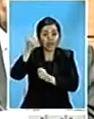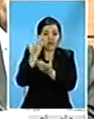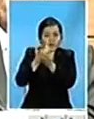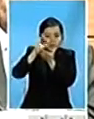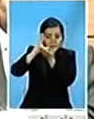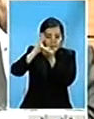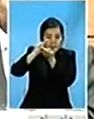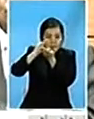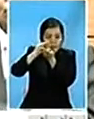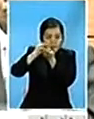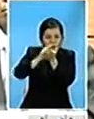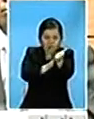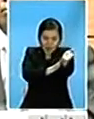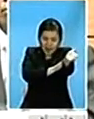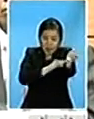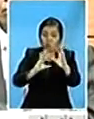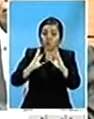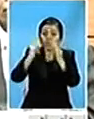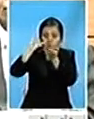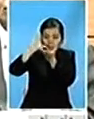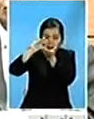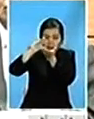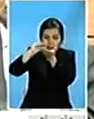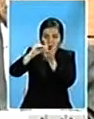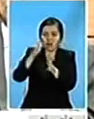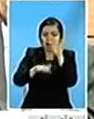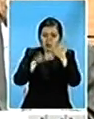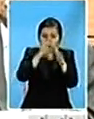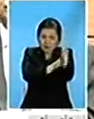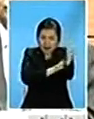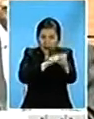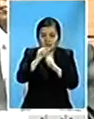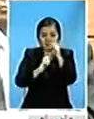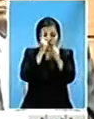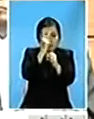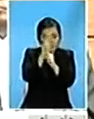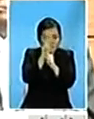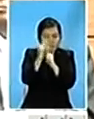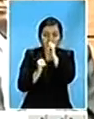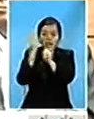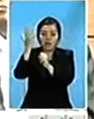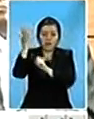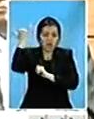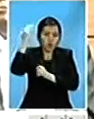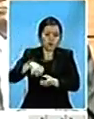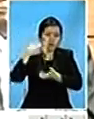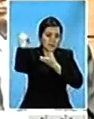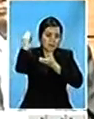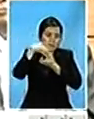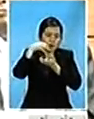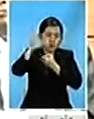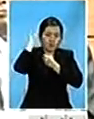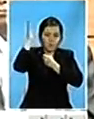งเป็นเวลายาวนาน 4-5 ปีตามที่พวกผมได้อภิปรายไว้ในสภาตั้งแต่แรก